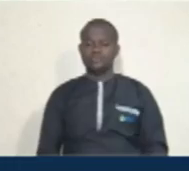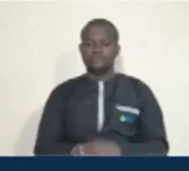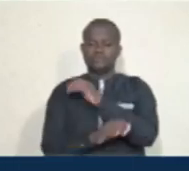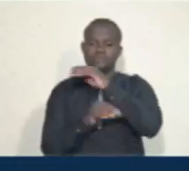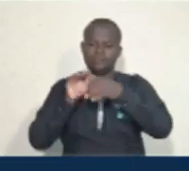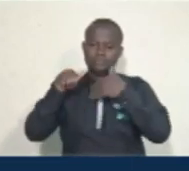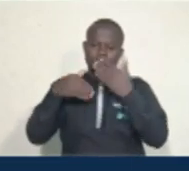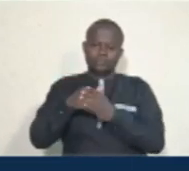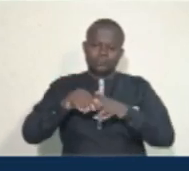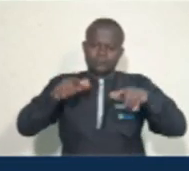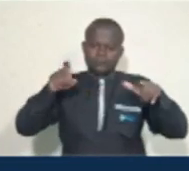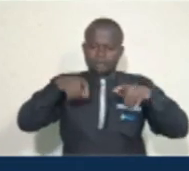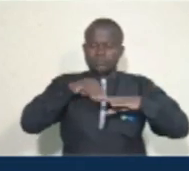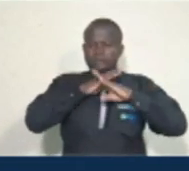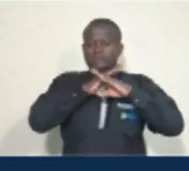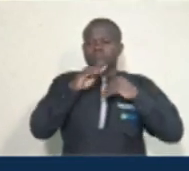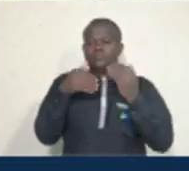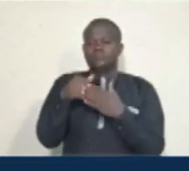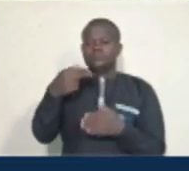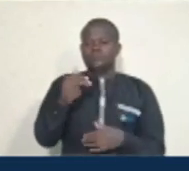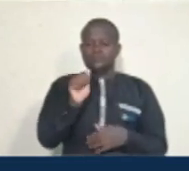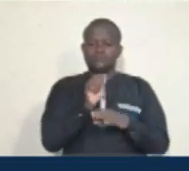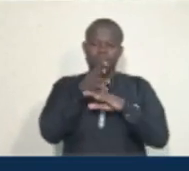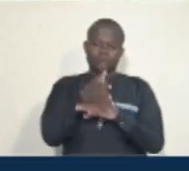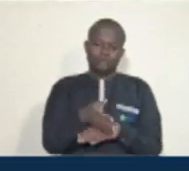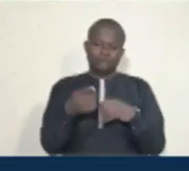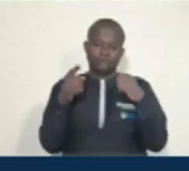ubutaka bugomba kurwanywaho isuri ni hegitari